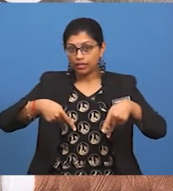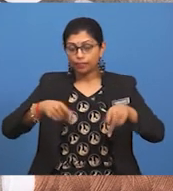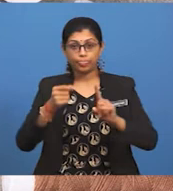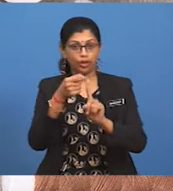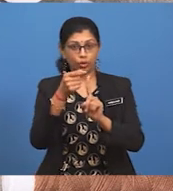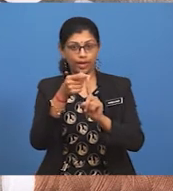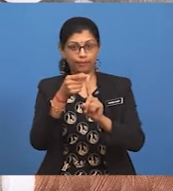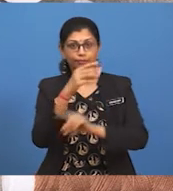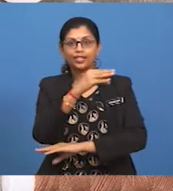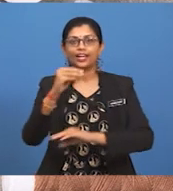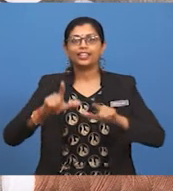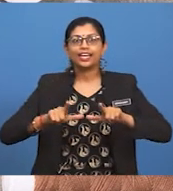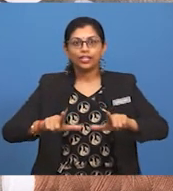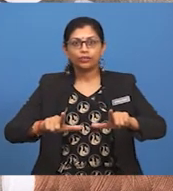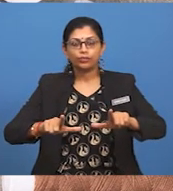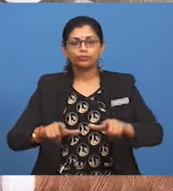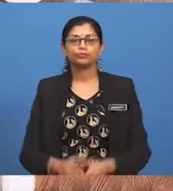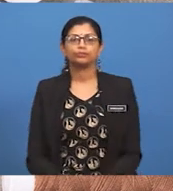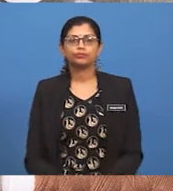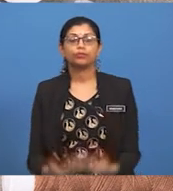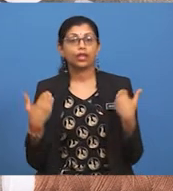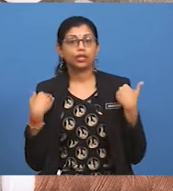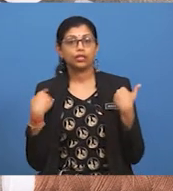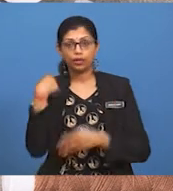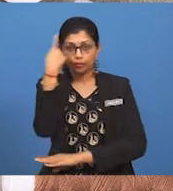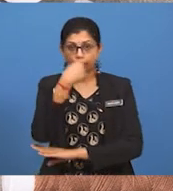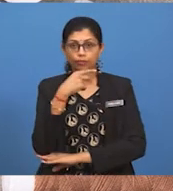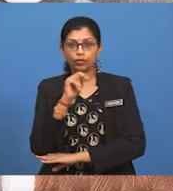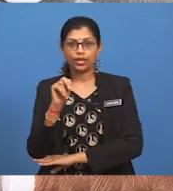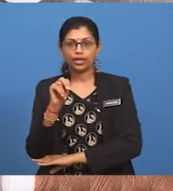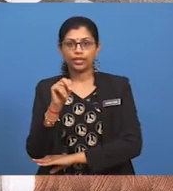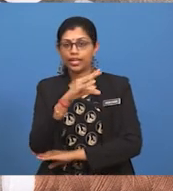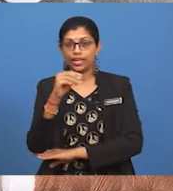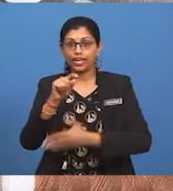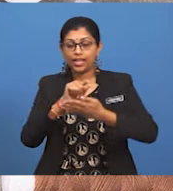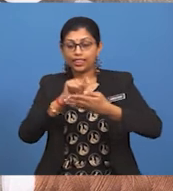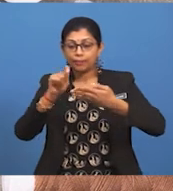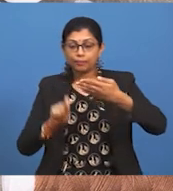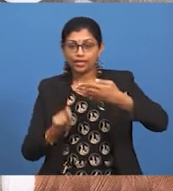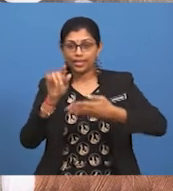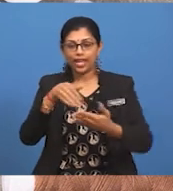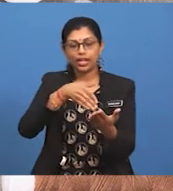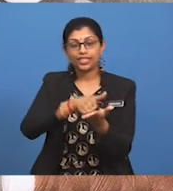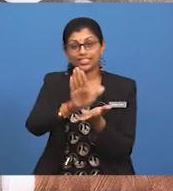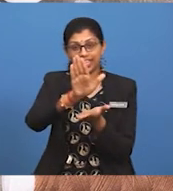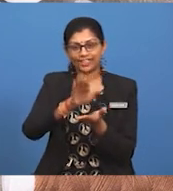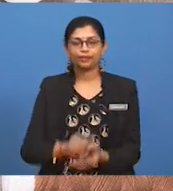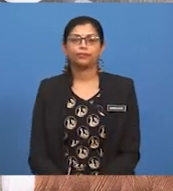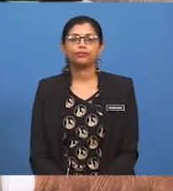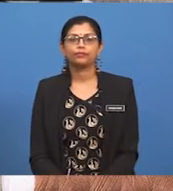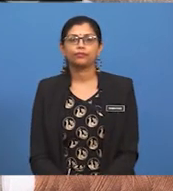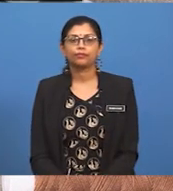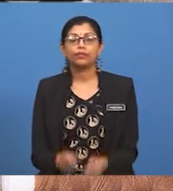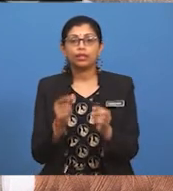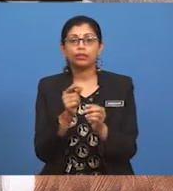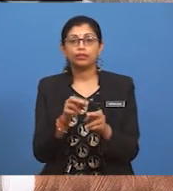logam dan kayu, mempunyai permukaan dan tepi yang licin. Pembaris ini